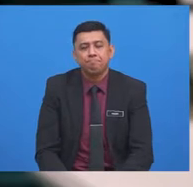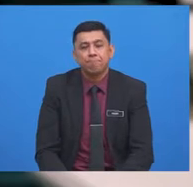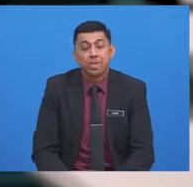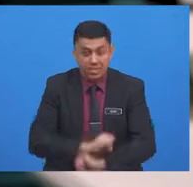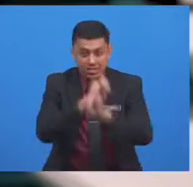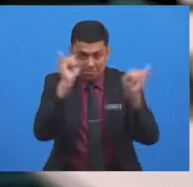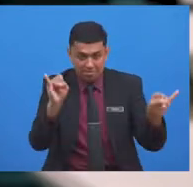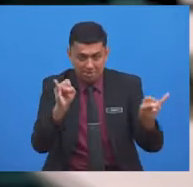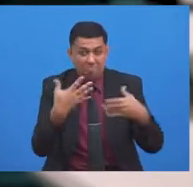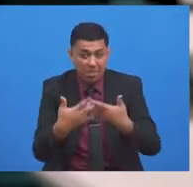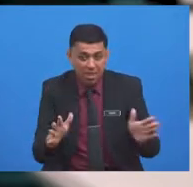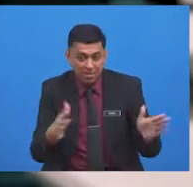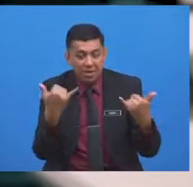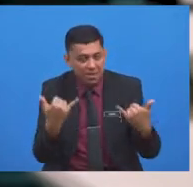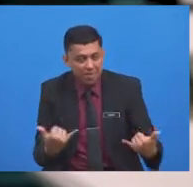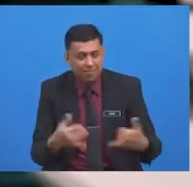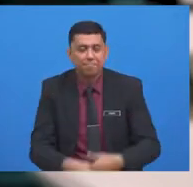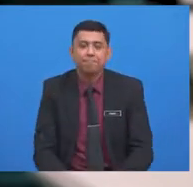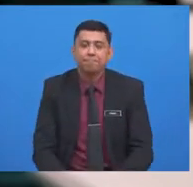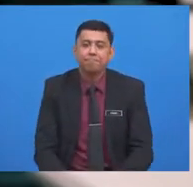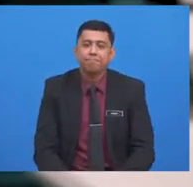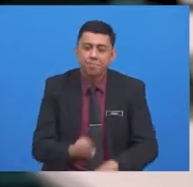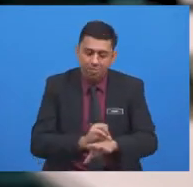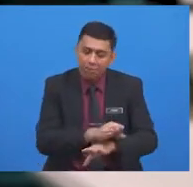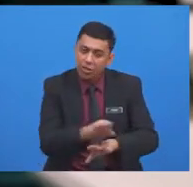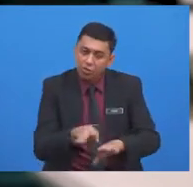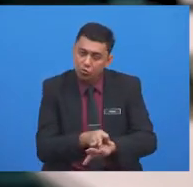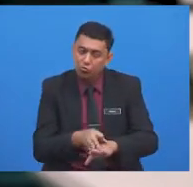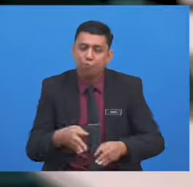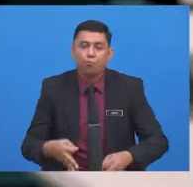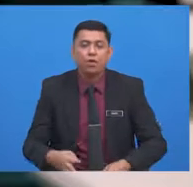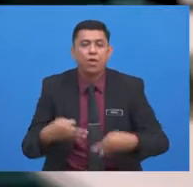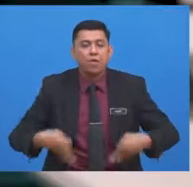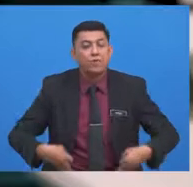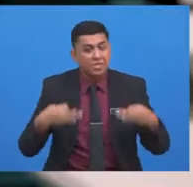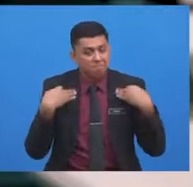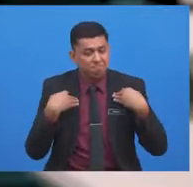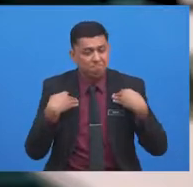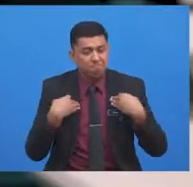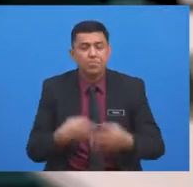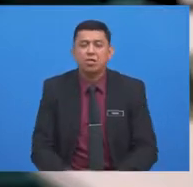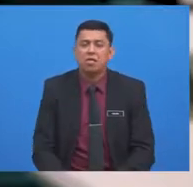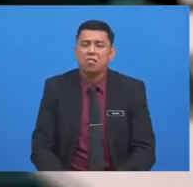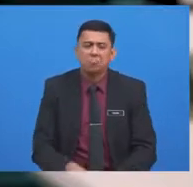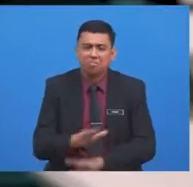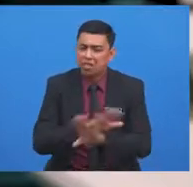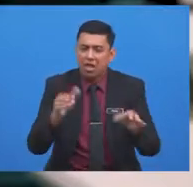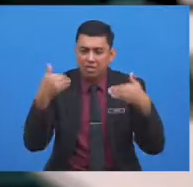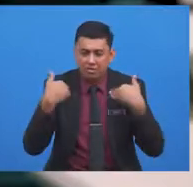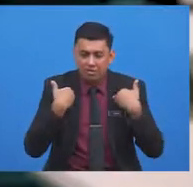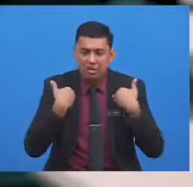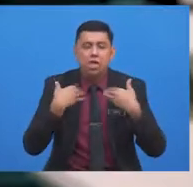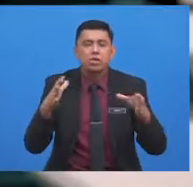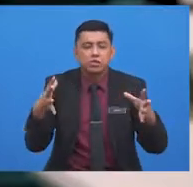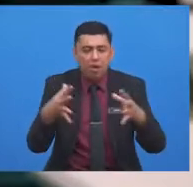Jelas setakat ini pelajar? Faktor fizikal adalah faktor semula jadi tanpa campur tangan manusia.